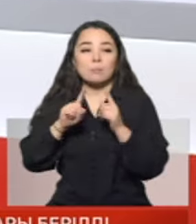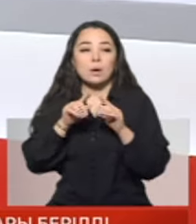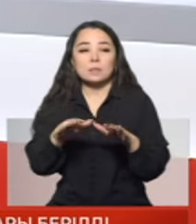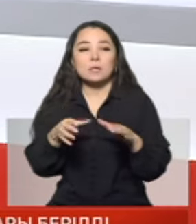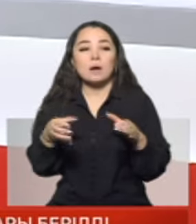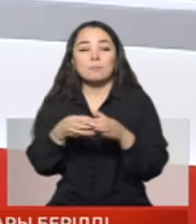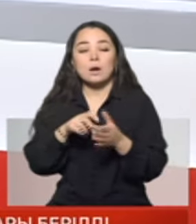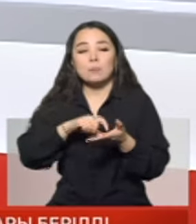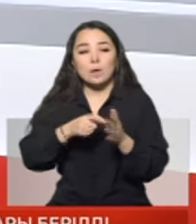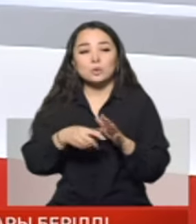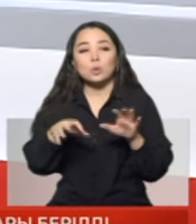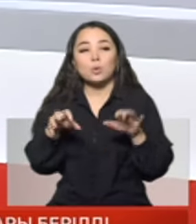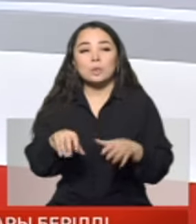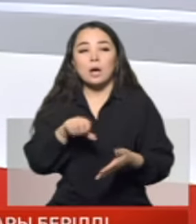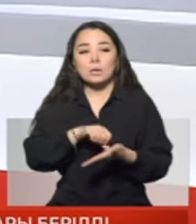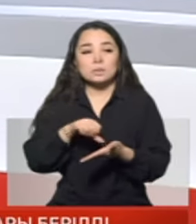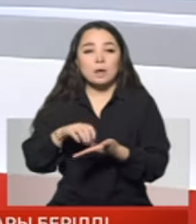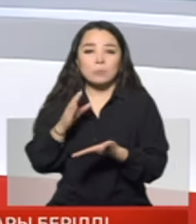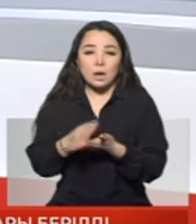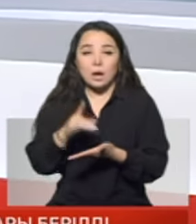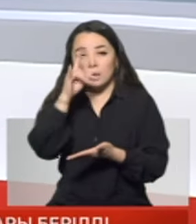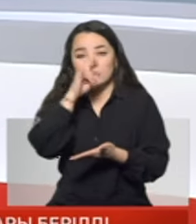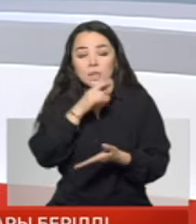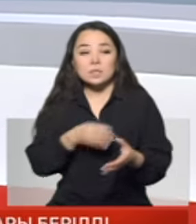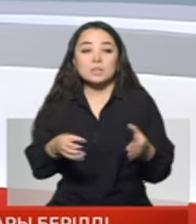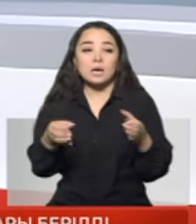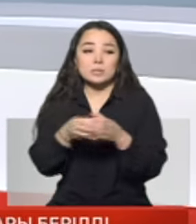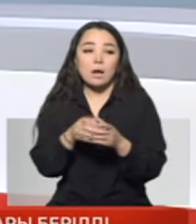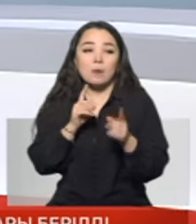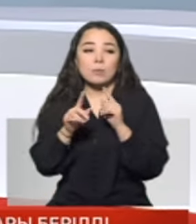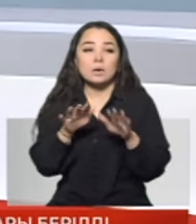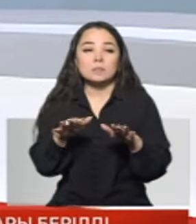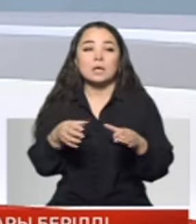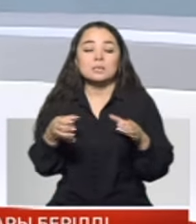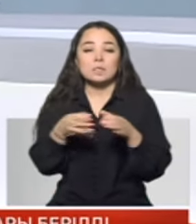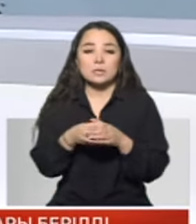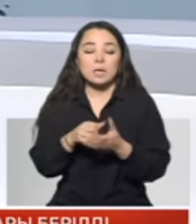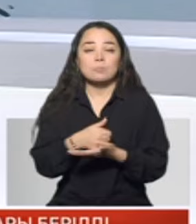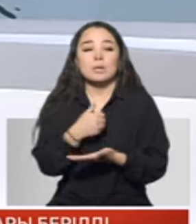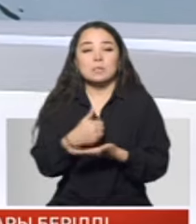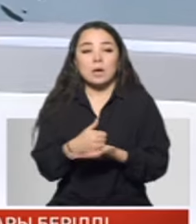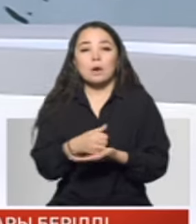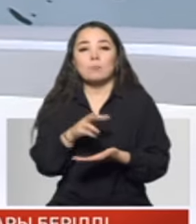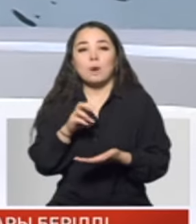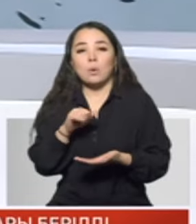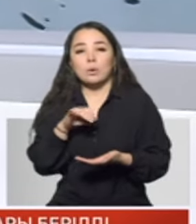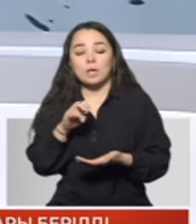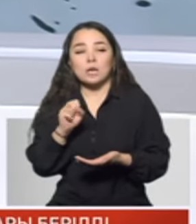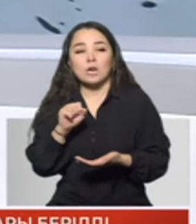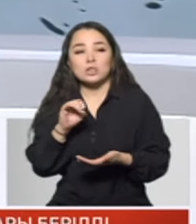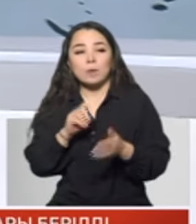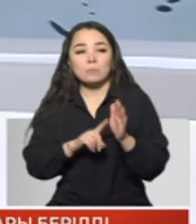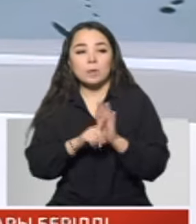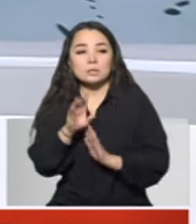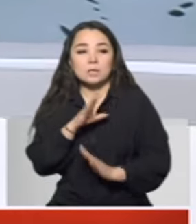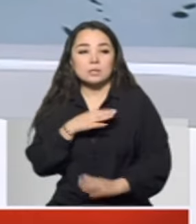парламент палаталарының төрағалары қатысты. Қазақстан делегациясын парламент сенатының спикері Мәулен Әшімбаев бастап